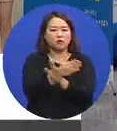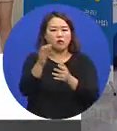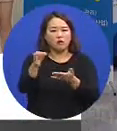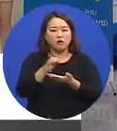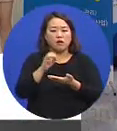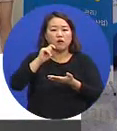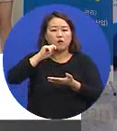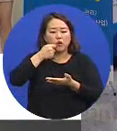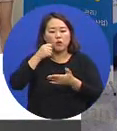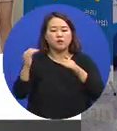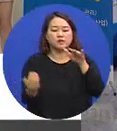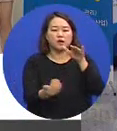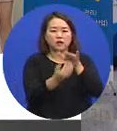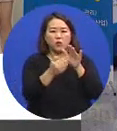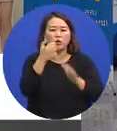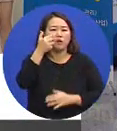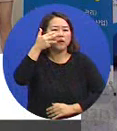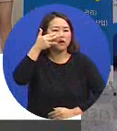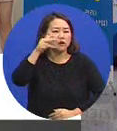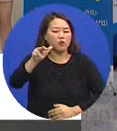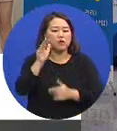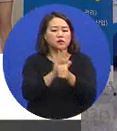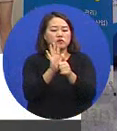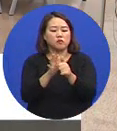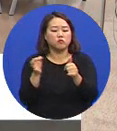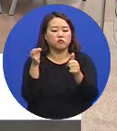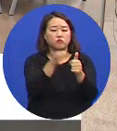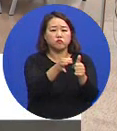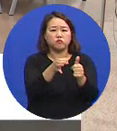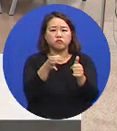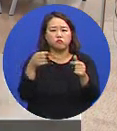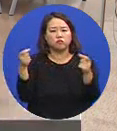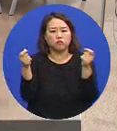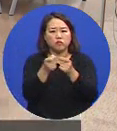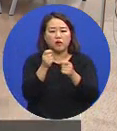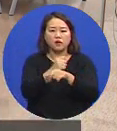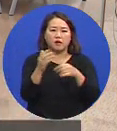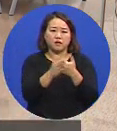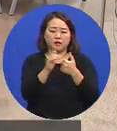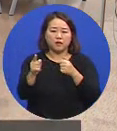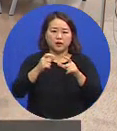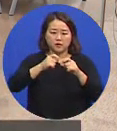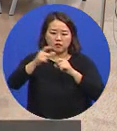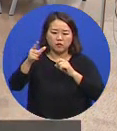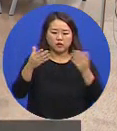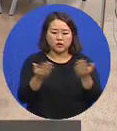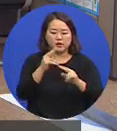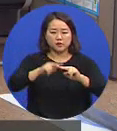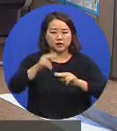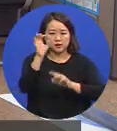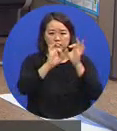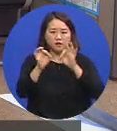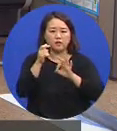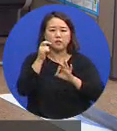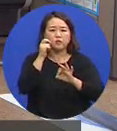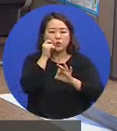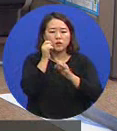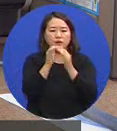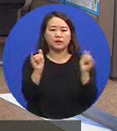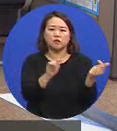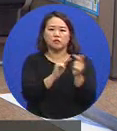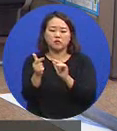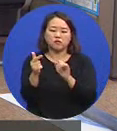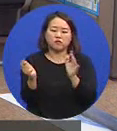최대 8달까지 지원해주는 수급기간이 끝나기 때문입니다. 대부분 일자리를 찾지 못한 근로자들은